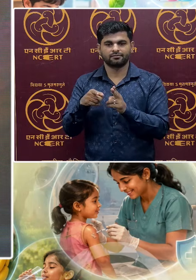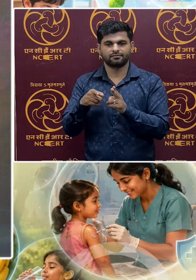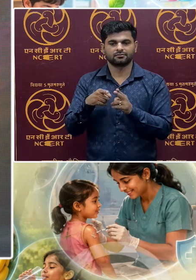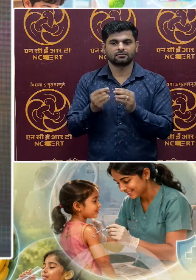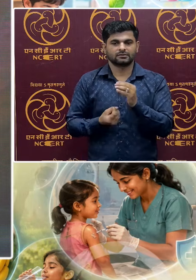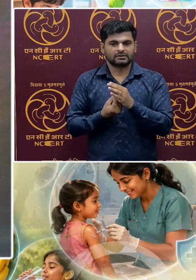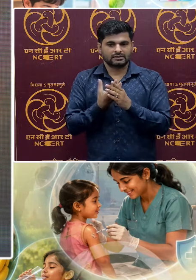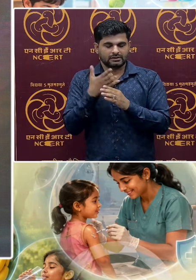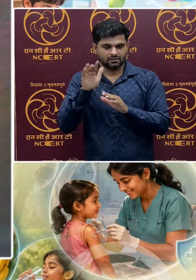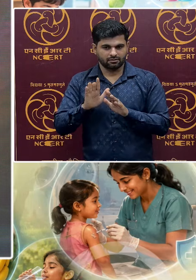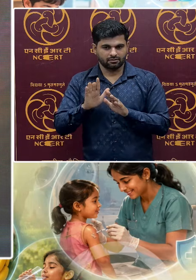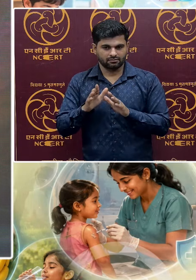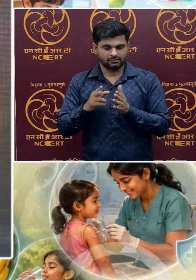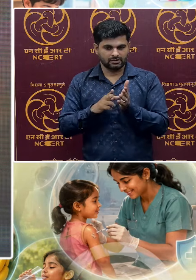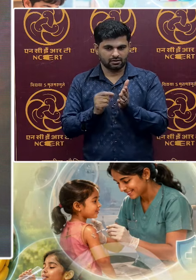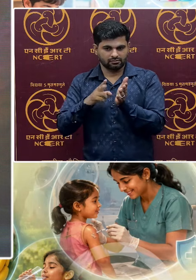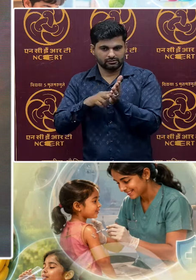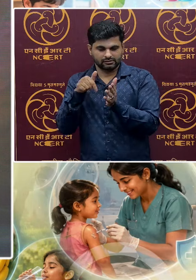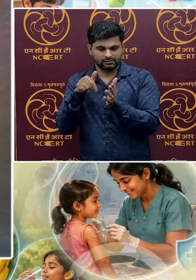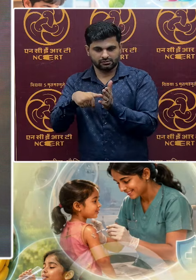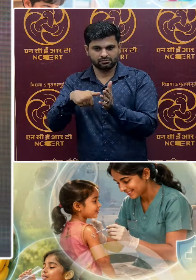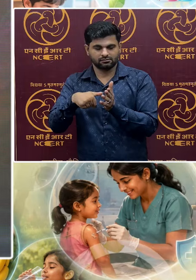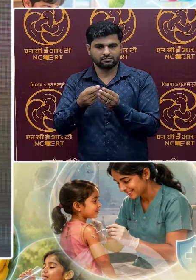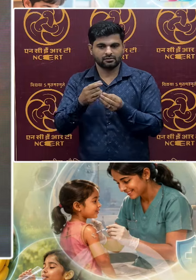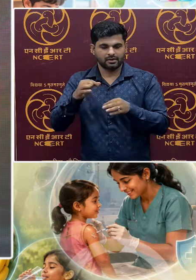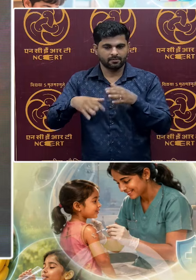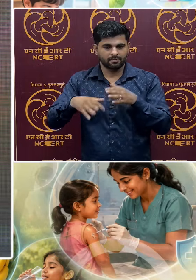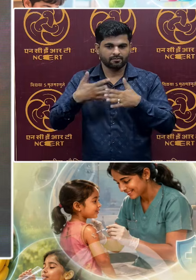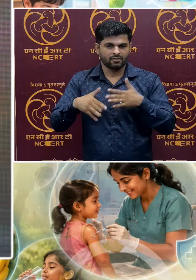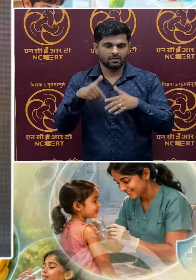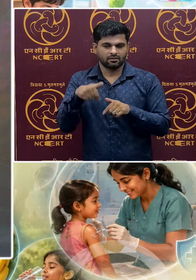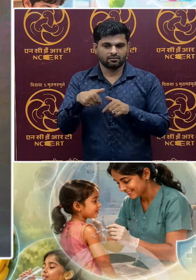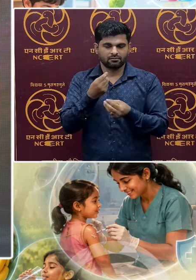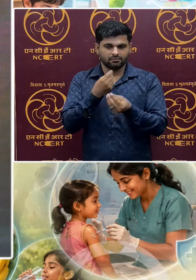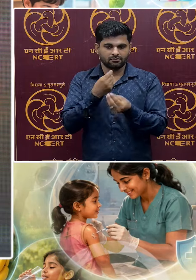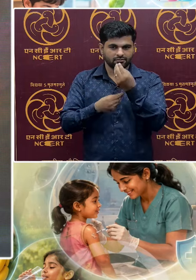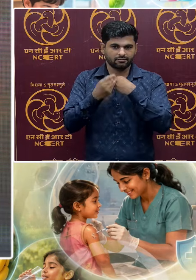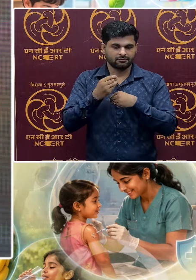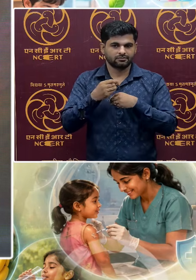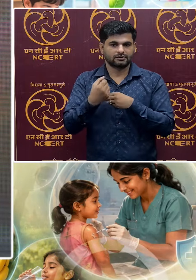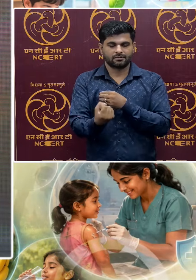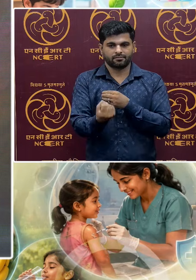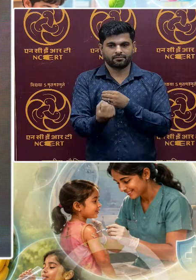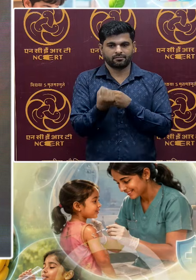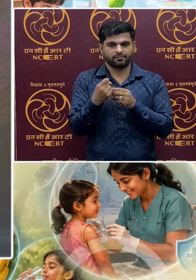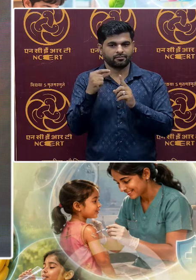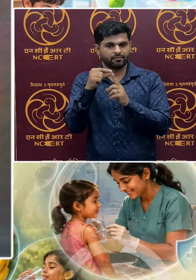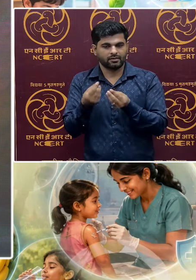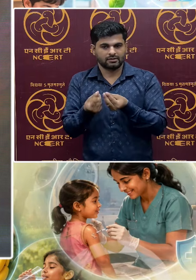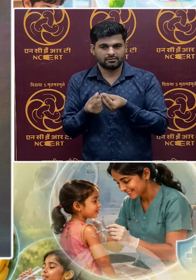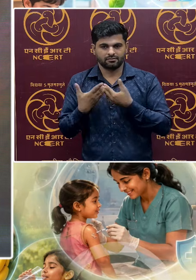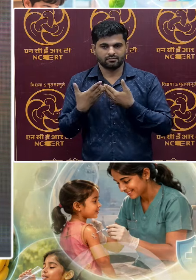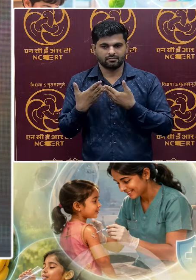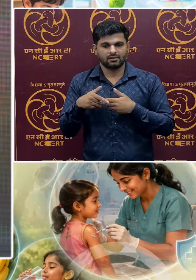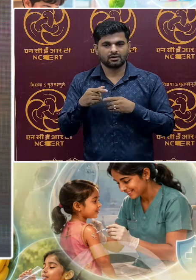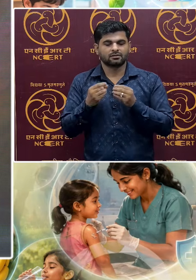ज़्यादा न्यूट्रिशियस है। ज़रूरी नहीं है कि आप एक्सपेंसिव खाएंगे खाना तभी आप न्यूट्रिशियस हो पाएंगे। सो दिस इज़ ऑल्सो वेरी इंपॉर्टेंट,